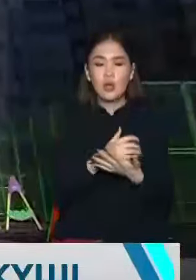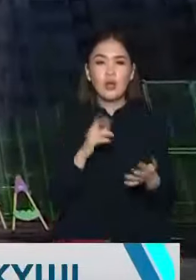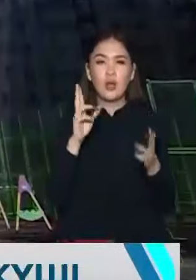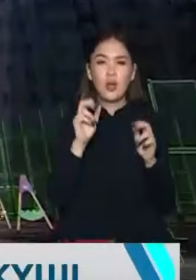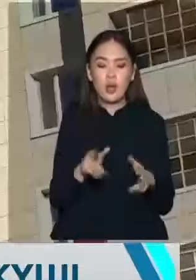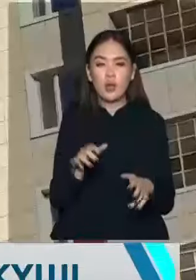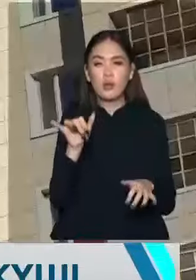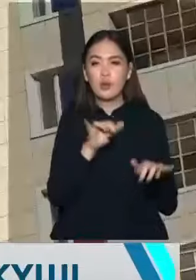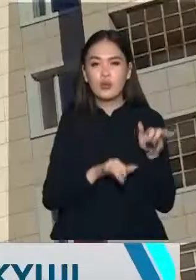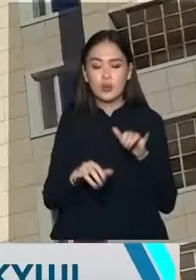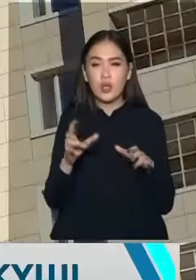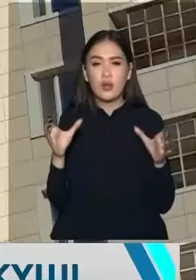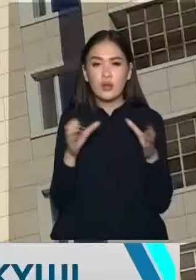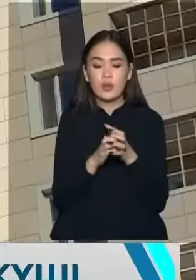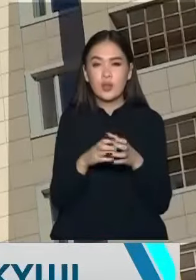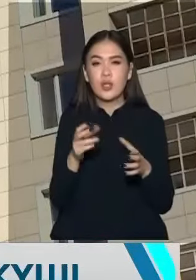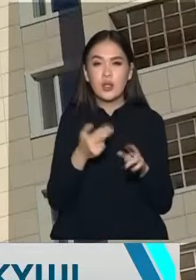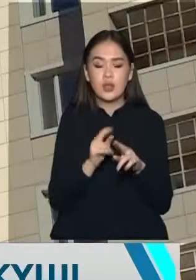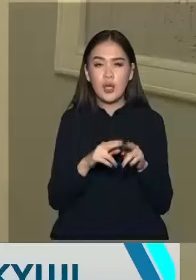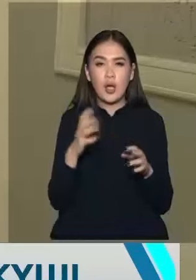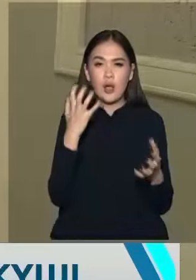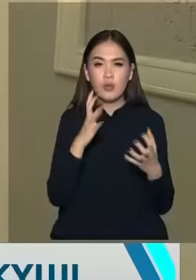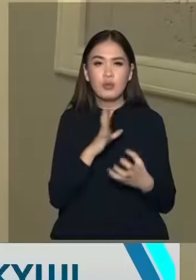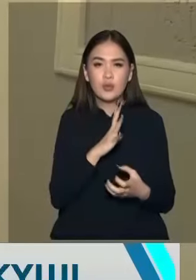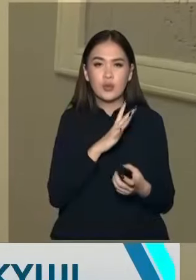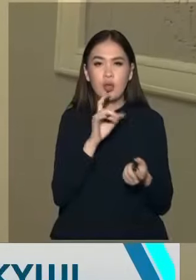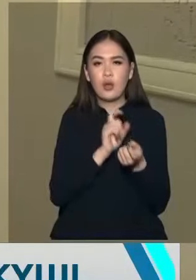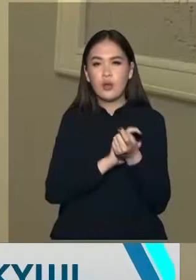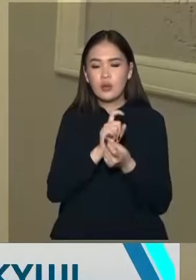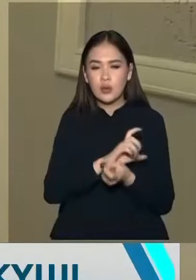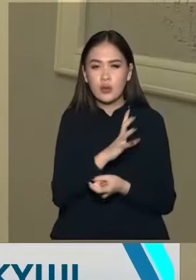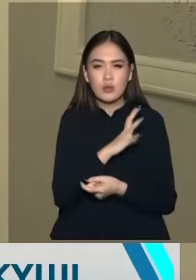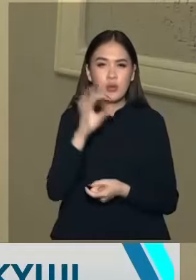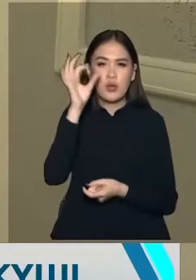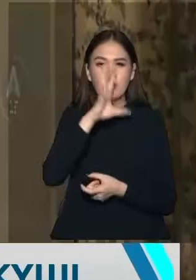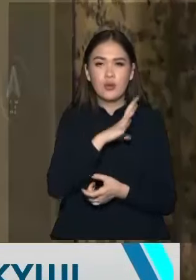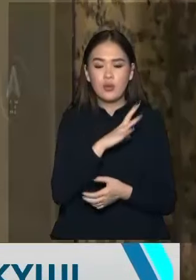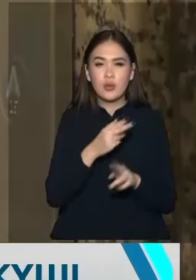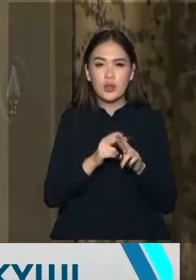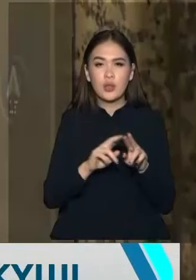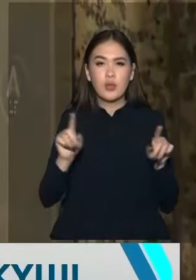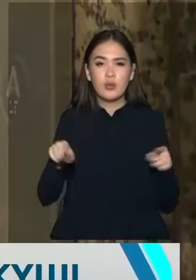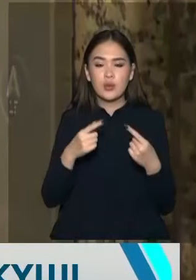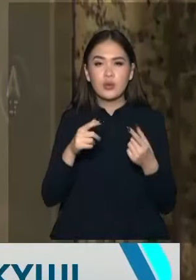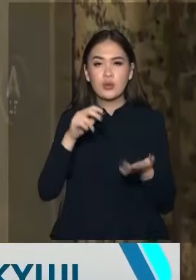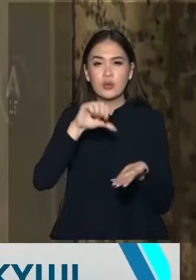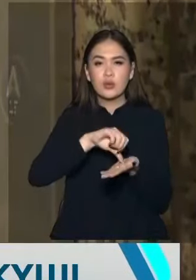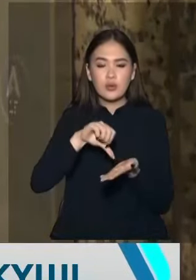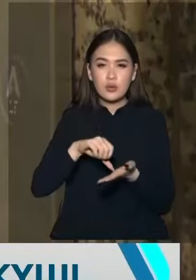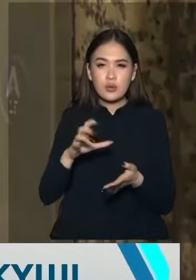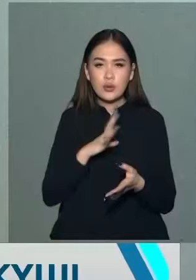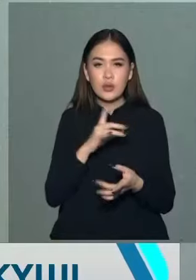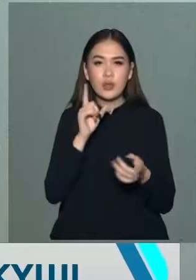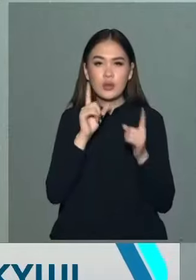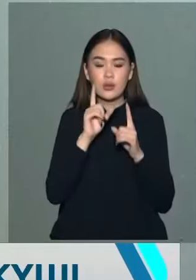қалай жұмсайтынын бірге шешет. Кейде мұндай жиналыстар қып-қызыл дауға айналып, соңы кекілжіңмен бітуі мүмкін. Сондықтан бірлестік төрағалары жиналыс өткізудің